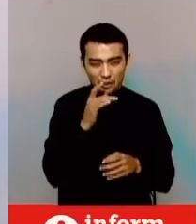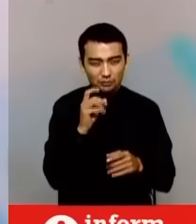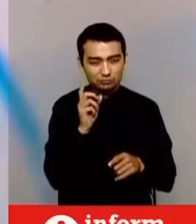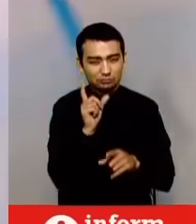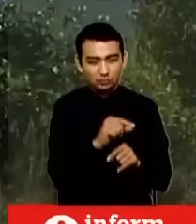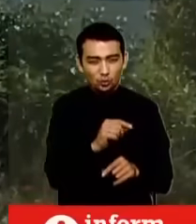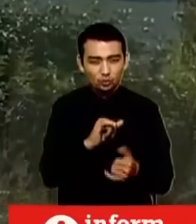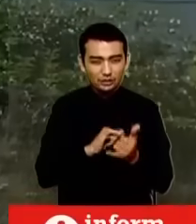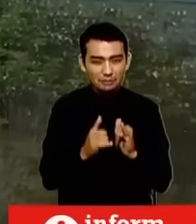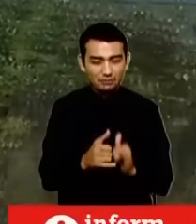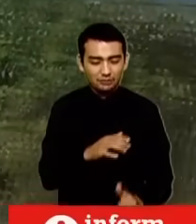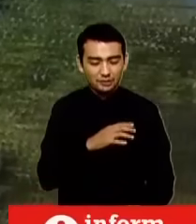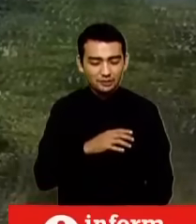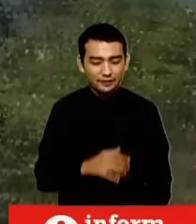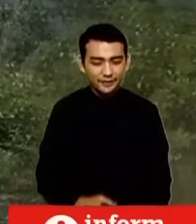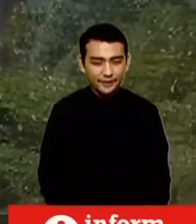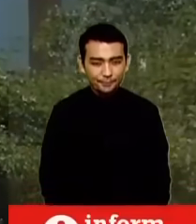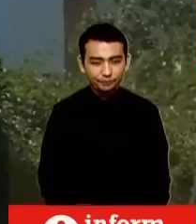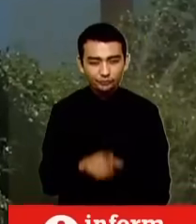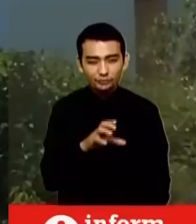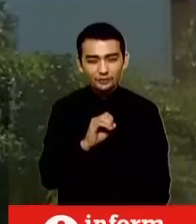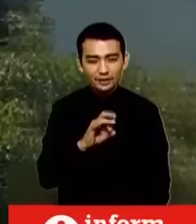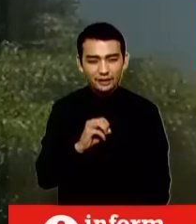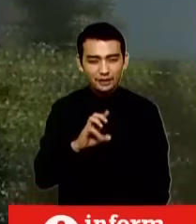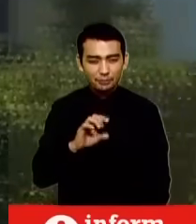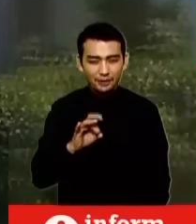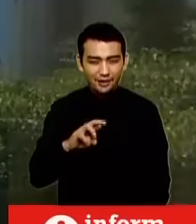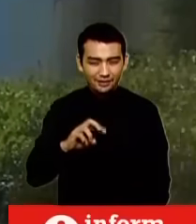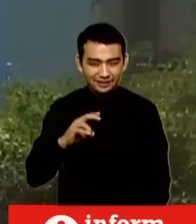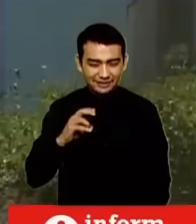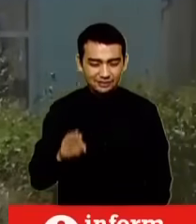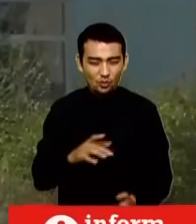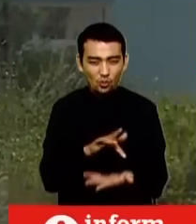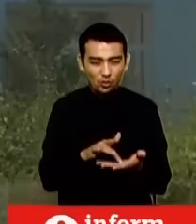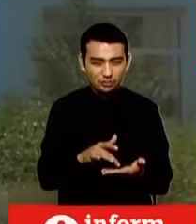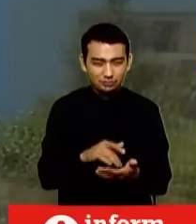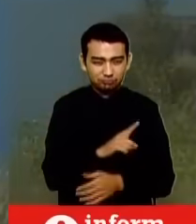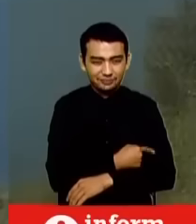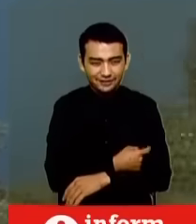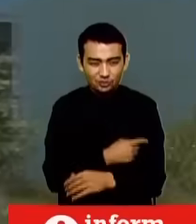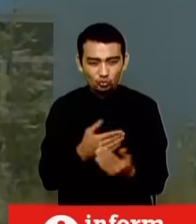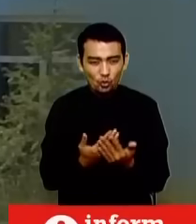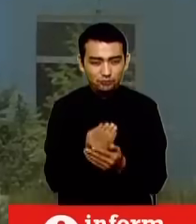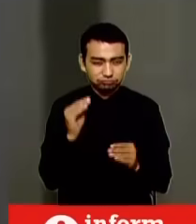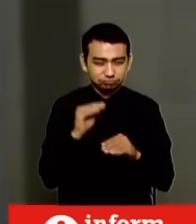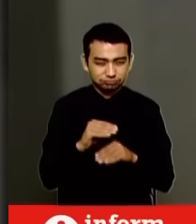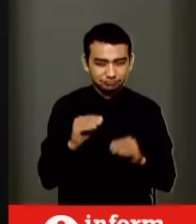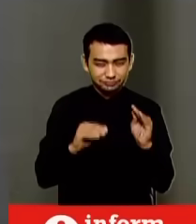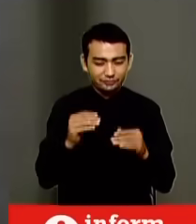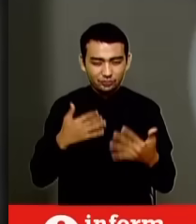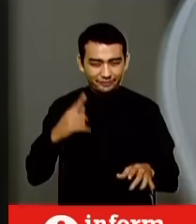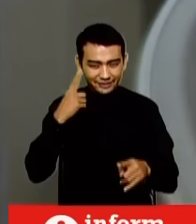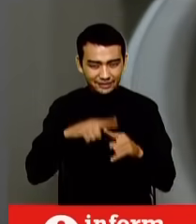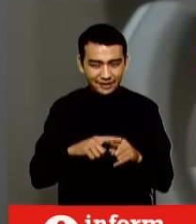баратын. Серебрянск қалалық ауруханасы қазір заманауи қондырғылармен жабдықталған. Бұған дейін кешенді зерттеулер жүргізу